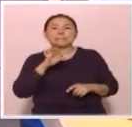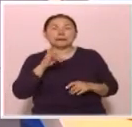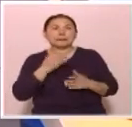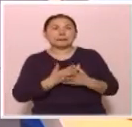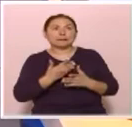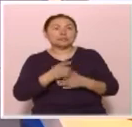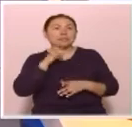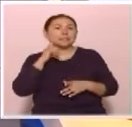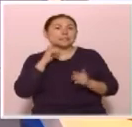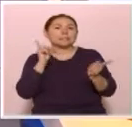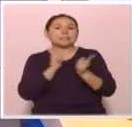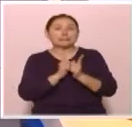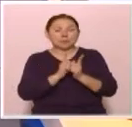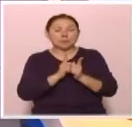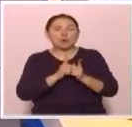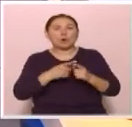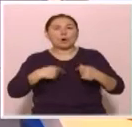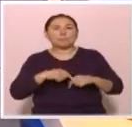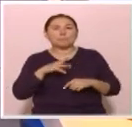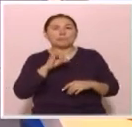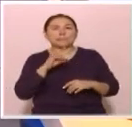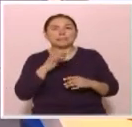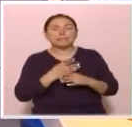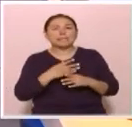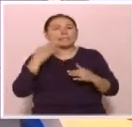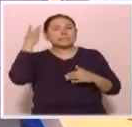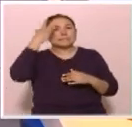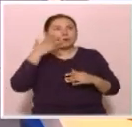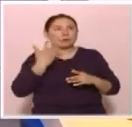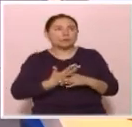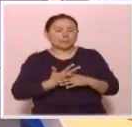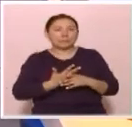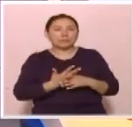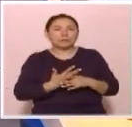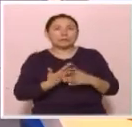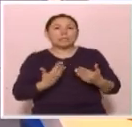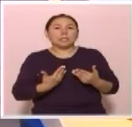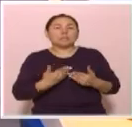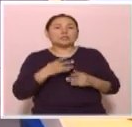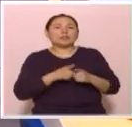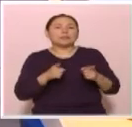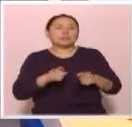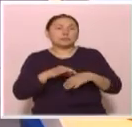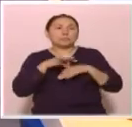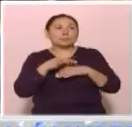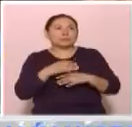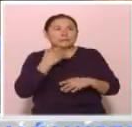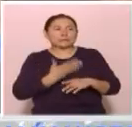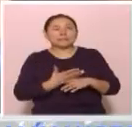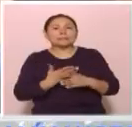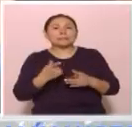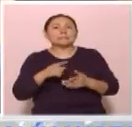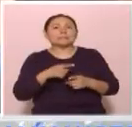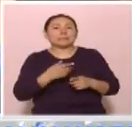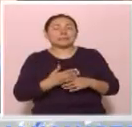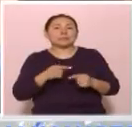өкілдері жастармен кездесіп, қоғамдағы парасаттылық идеологиясын ілгерілету үшін түрлі шара ұйымдастырады. Бұл кез келген